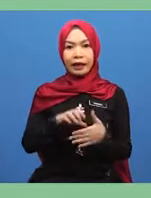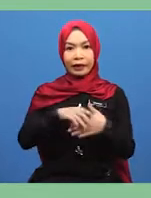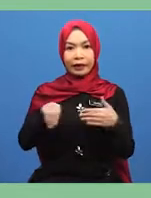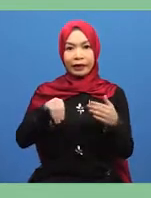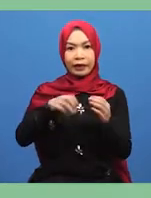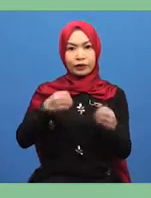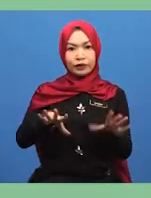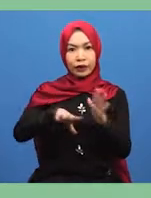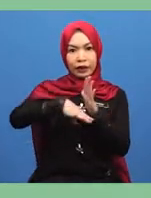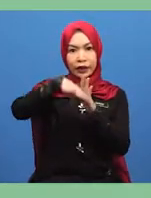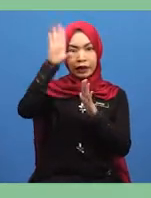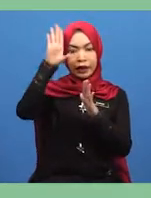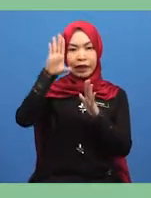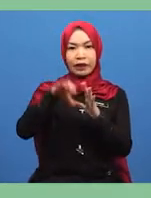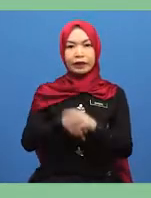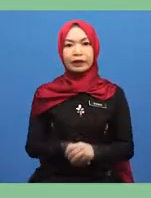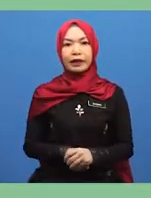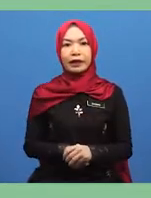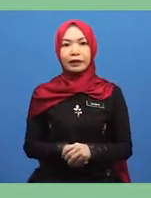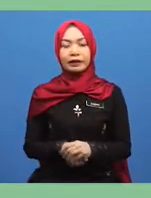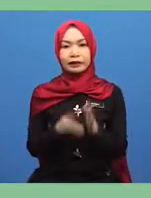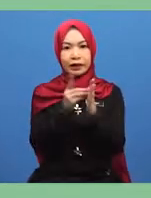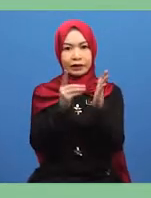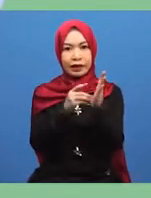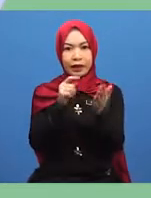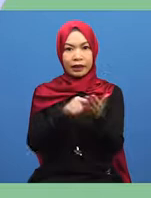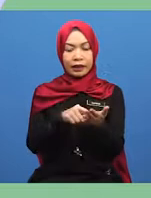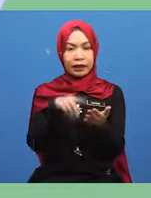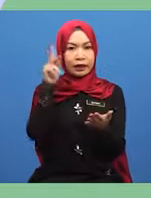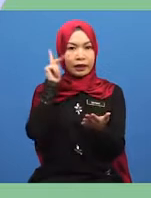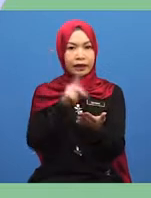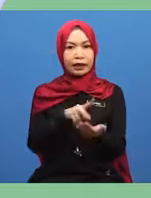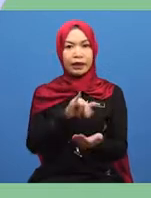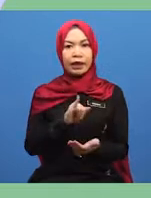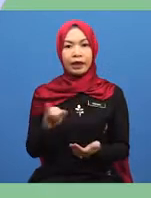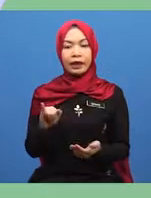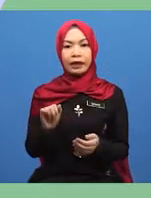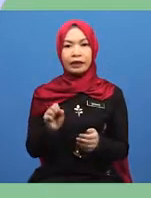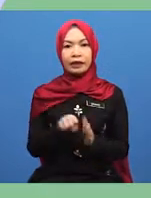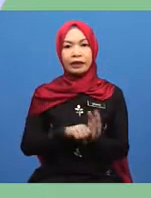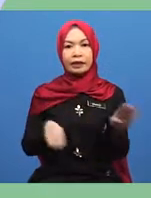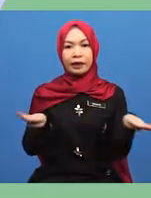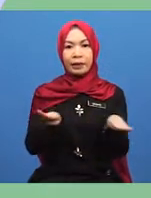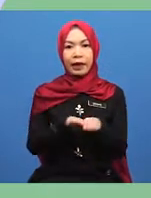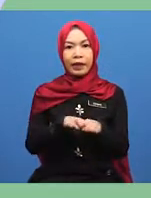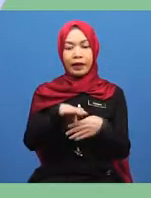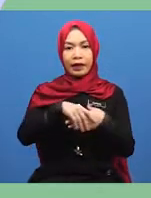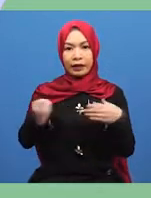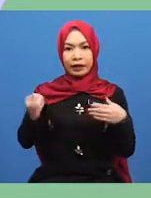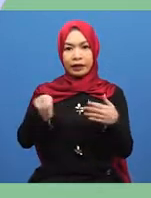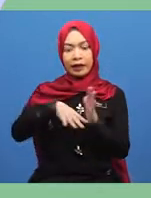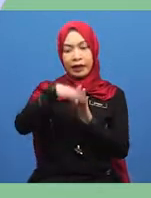kerajaan Malaysia. Dasar ini dikenali sebagai RM terlebih nilai ataupun dasar